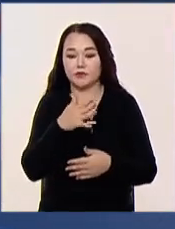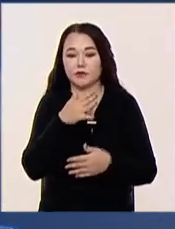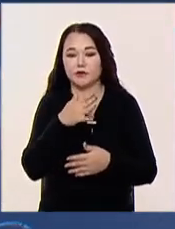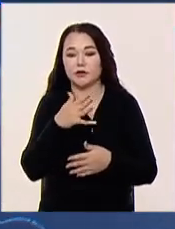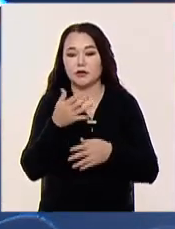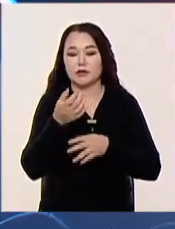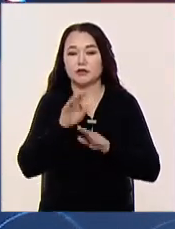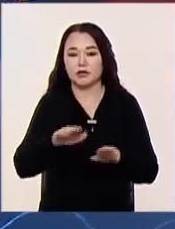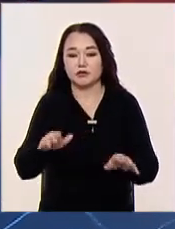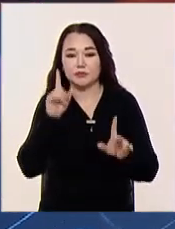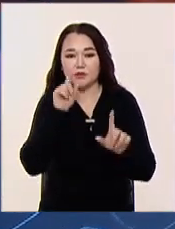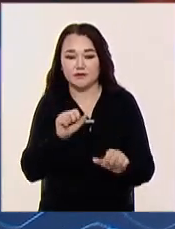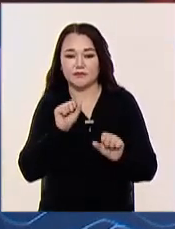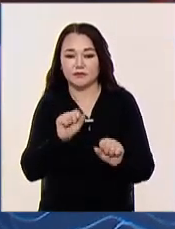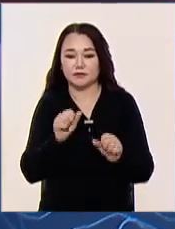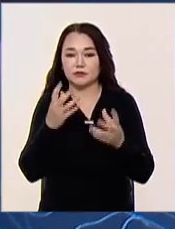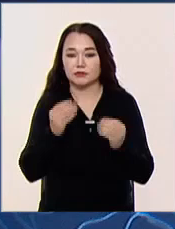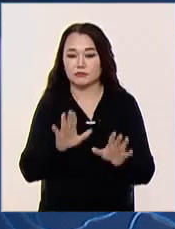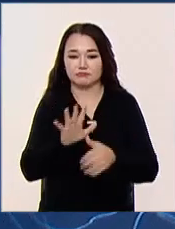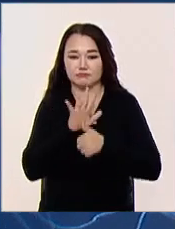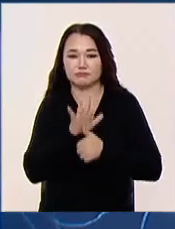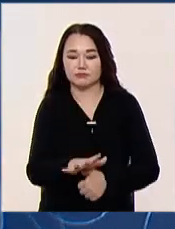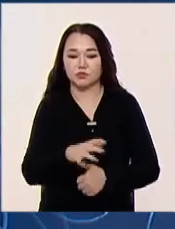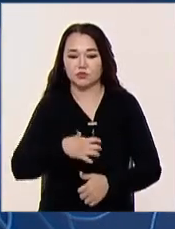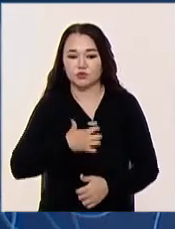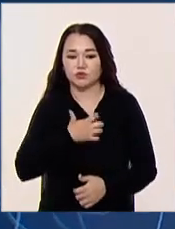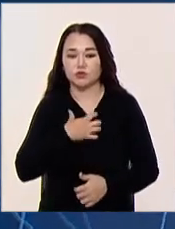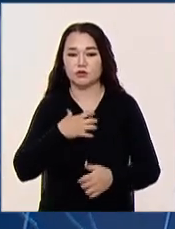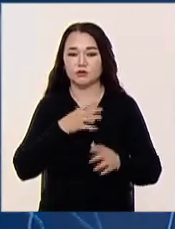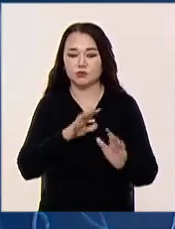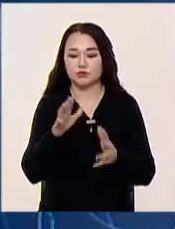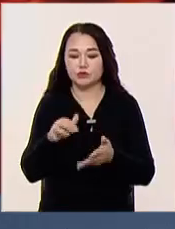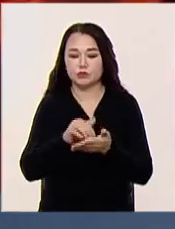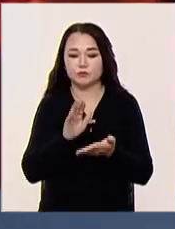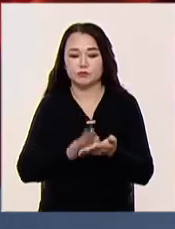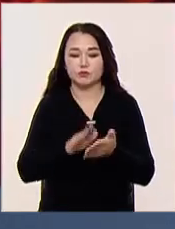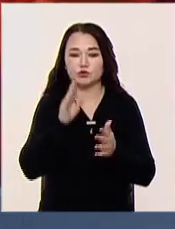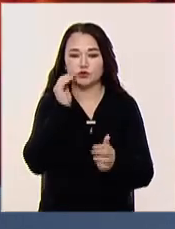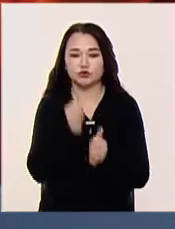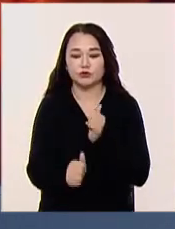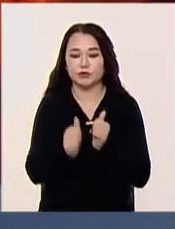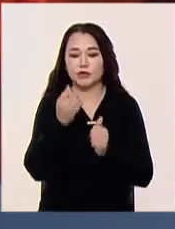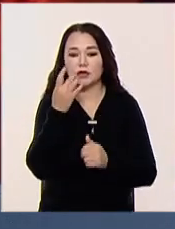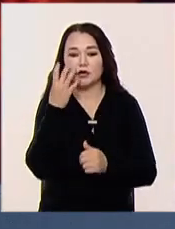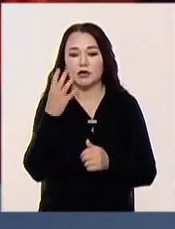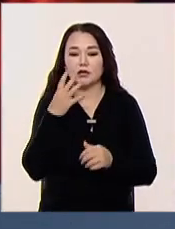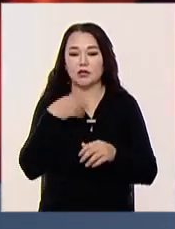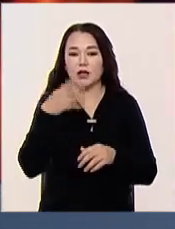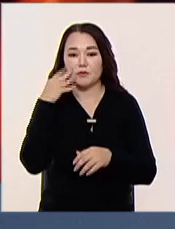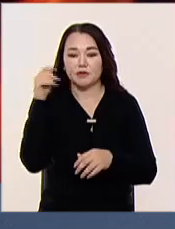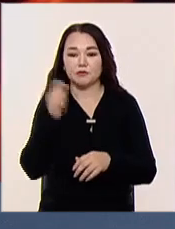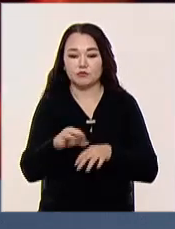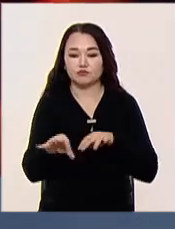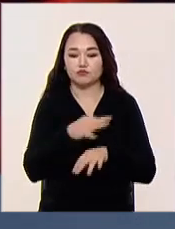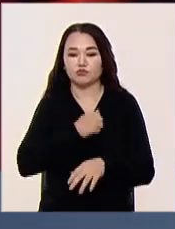соңғы уақытта балалар құқын қорғайтын емес, қорлайтын жан шошырлық деректер жиі тіркеліп жатыр. Алматылық әйелдің күйеуіне ашуланып,